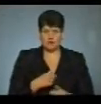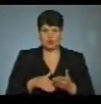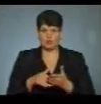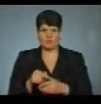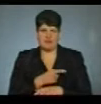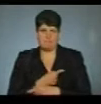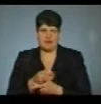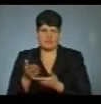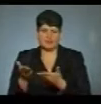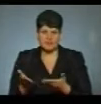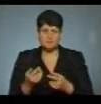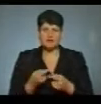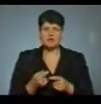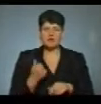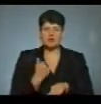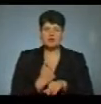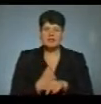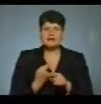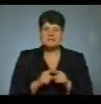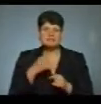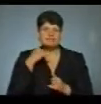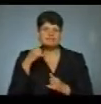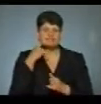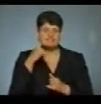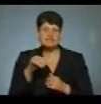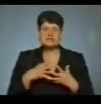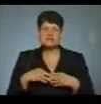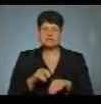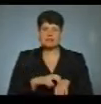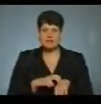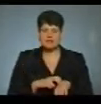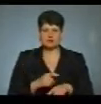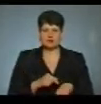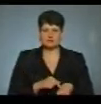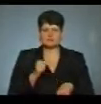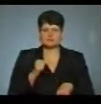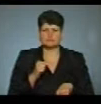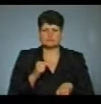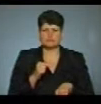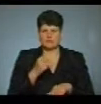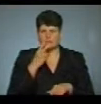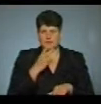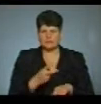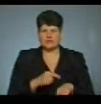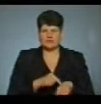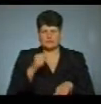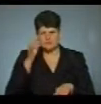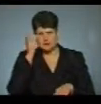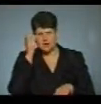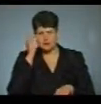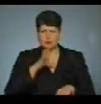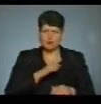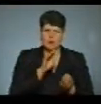І основне – це контакт з сімейним лікарем. Тільки людина бачить, що якщо вона згадала, що вона була на похороні, бо є